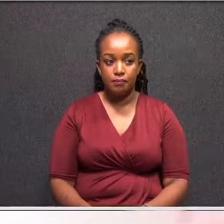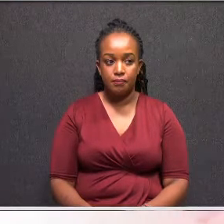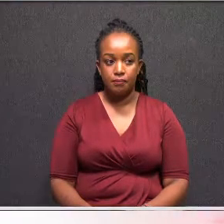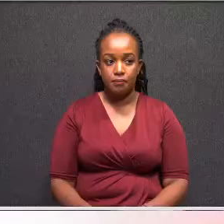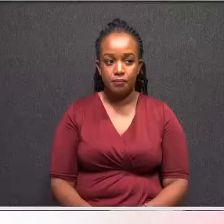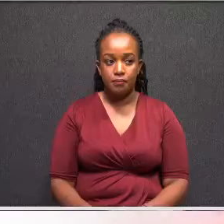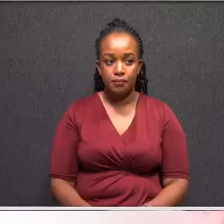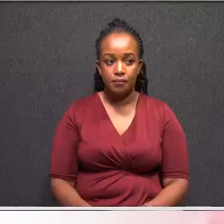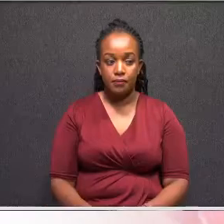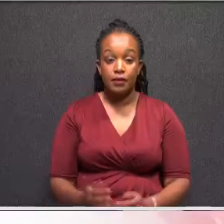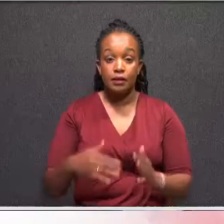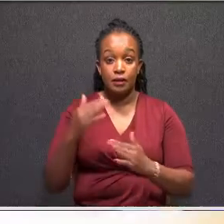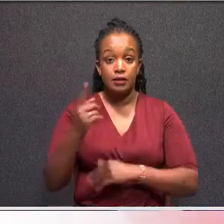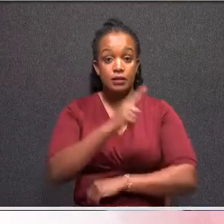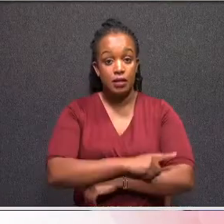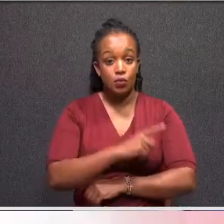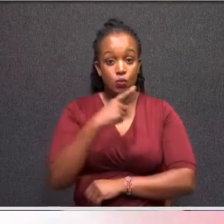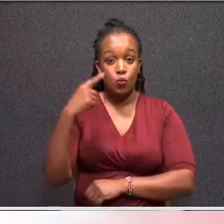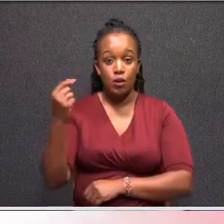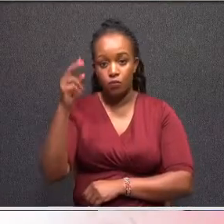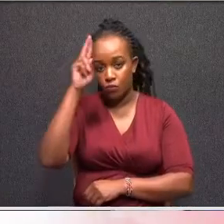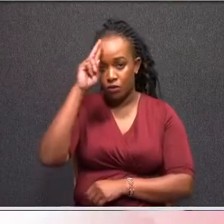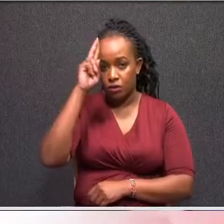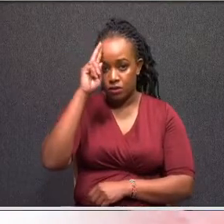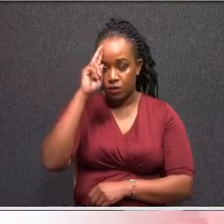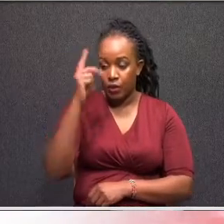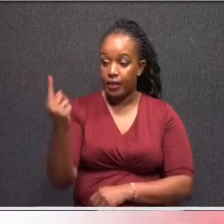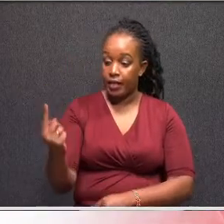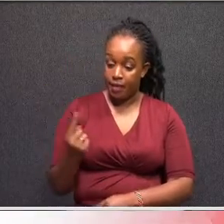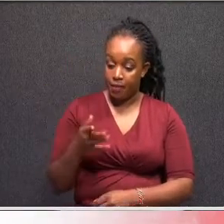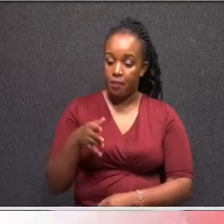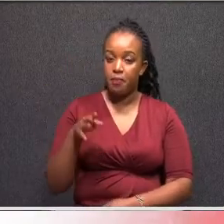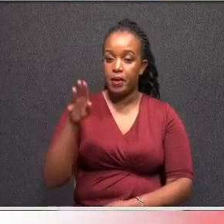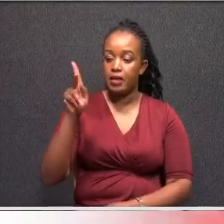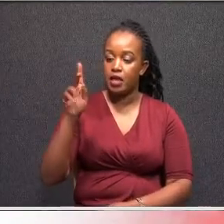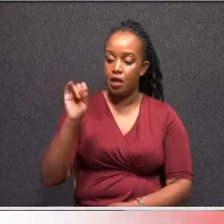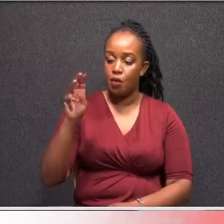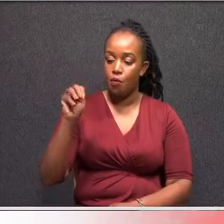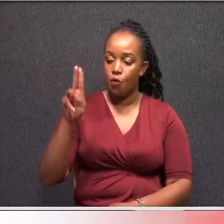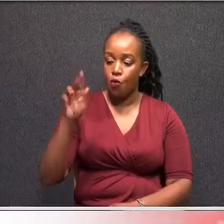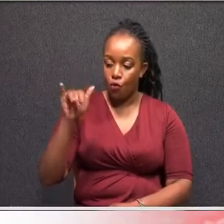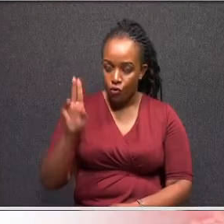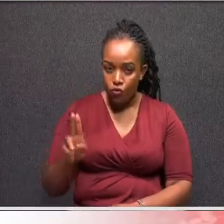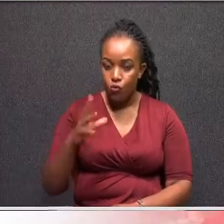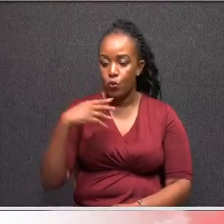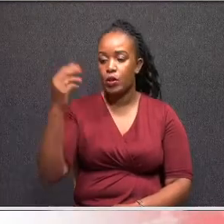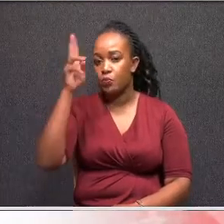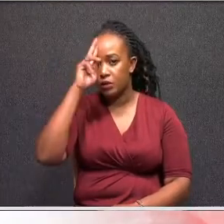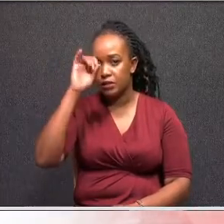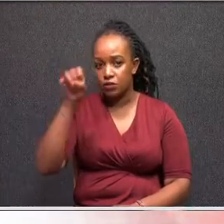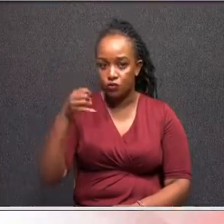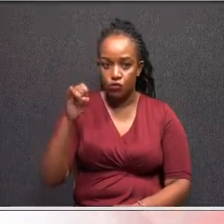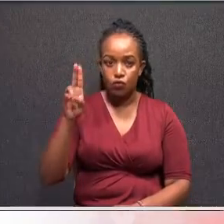Kesho yake tukaenda polisi, tukakuja hapa polisi Kimonyo, tukaenda polisi Juja, tukaenda polisi